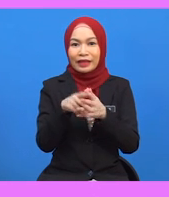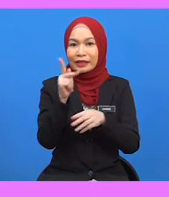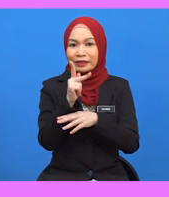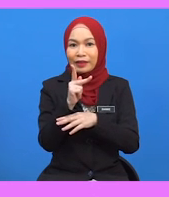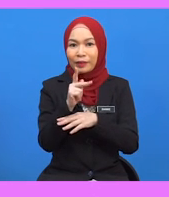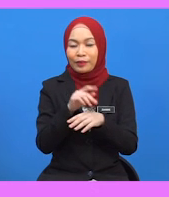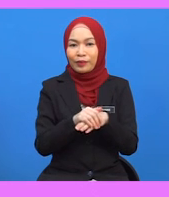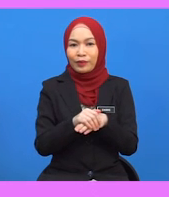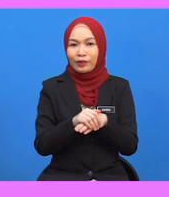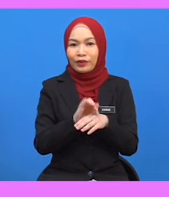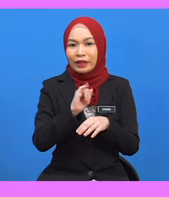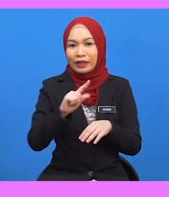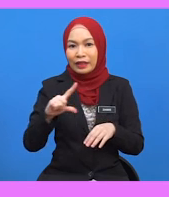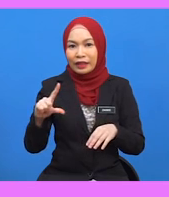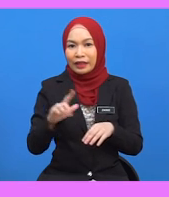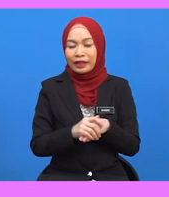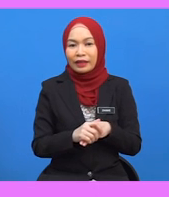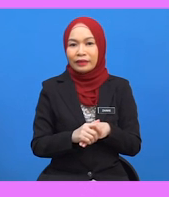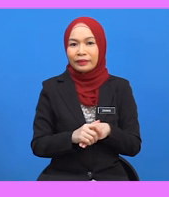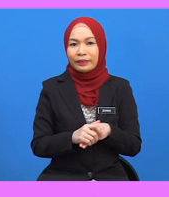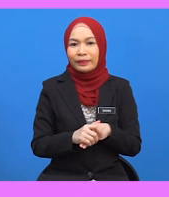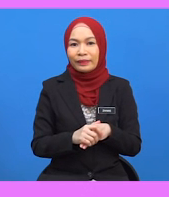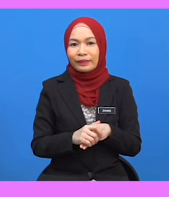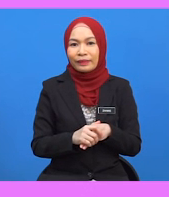dengan penyataan syarat ditulis di dalamnya.